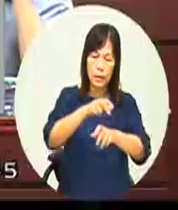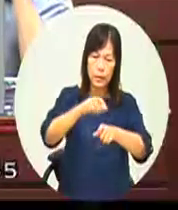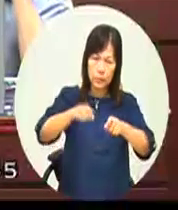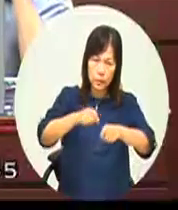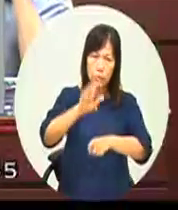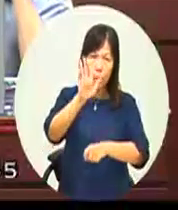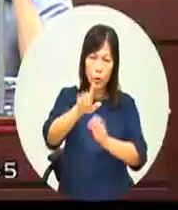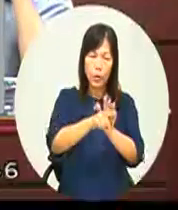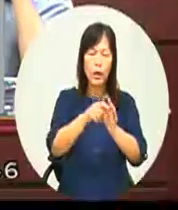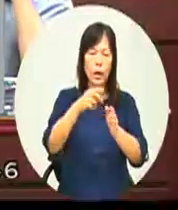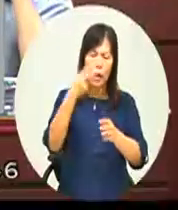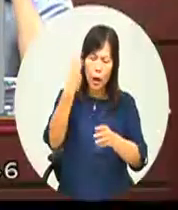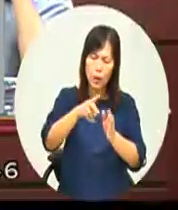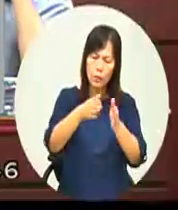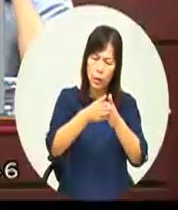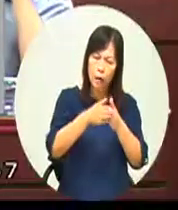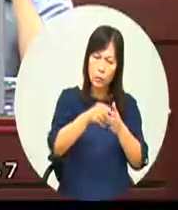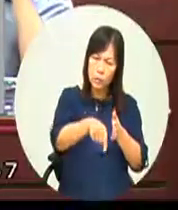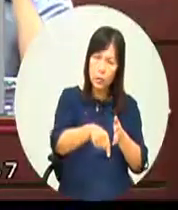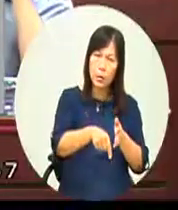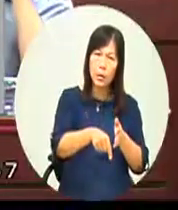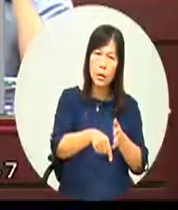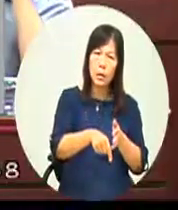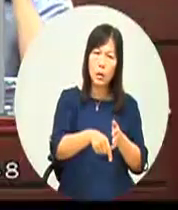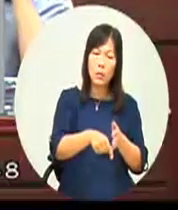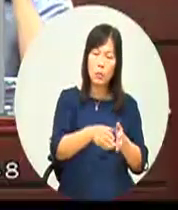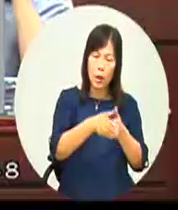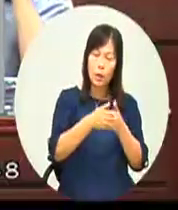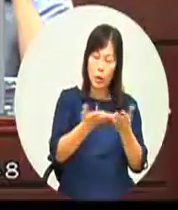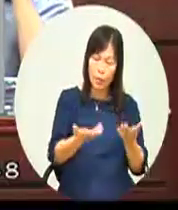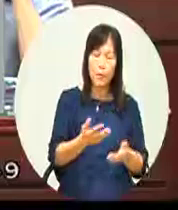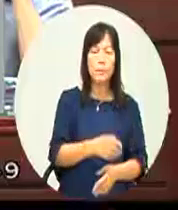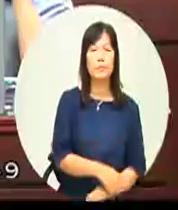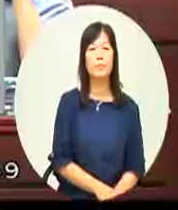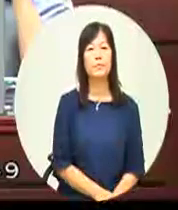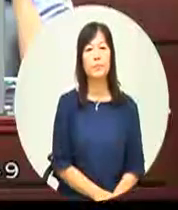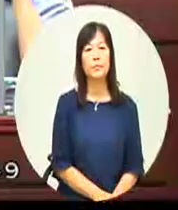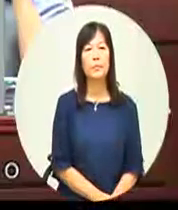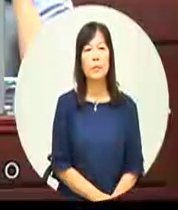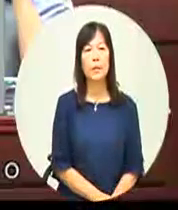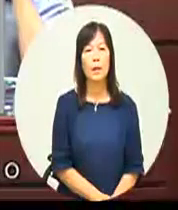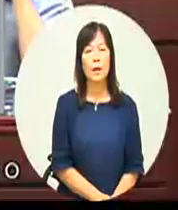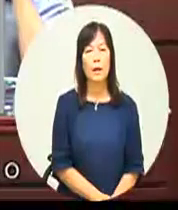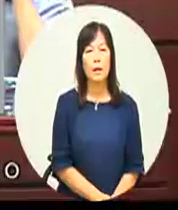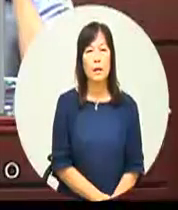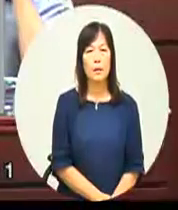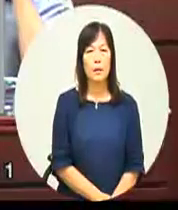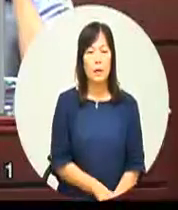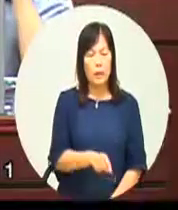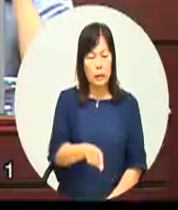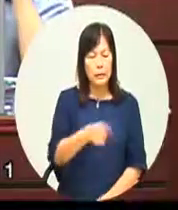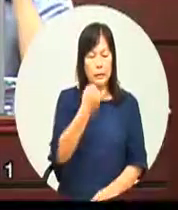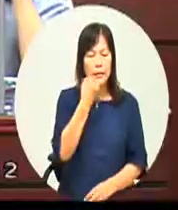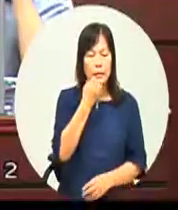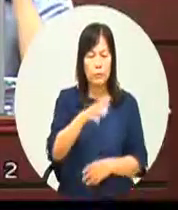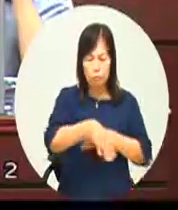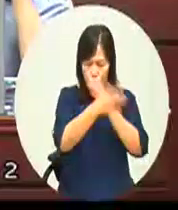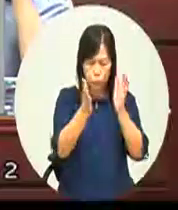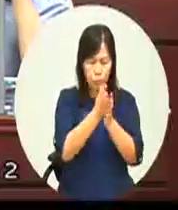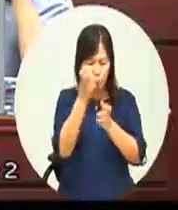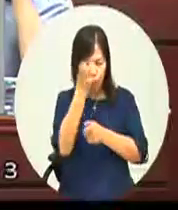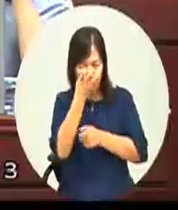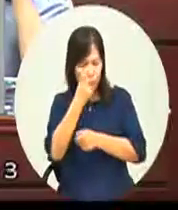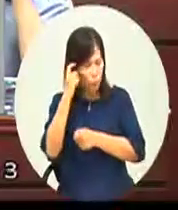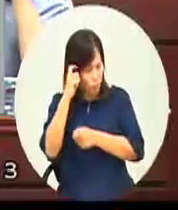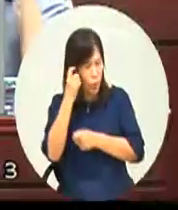呢，是不是还需要到做这样的一个动作。这个当然是可以来整体考虑的哈，